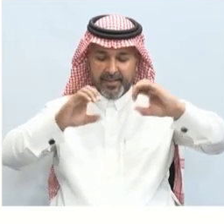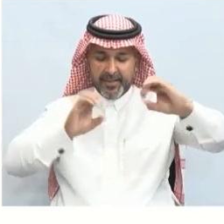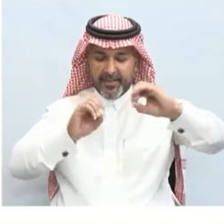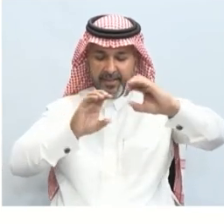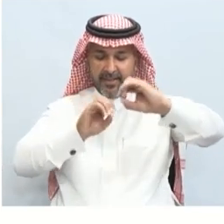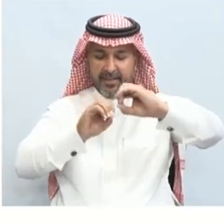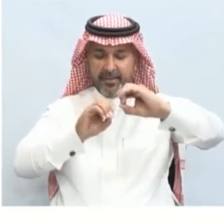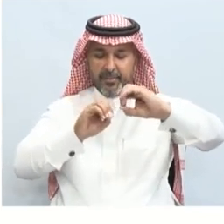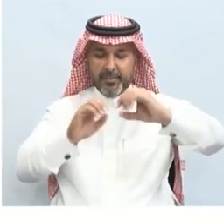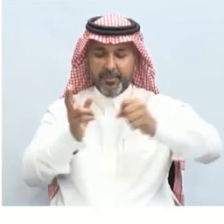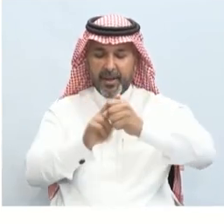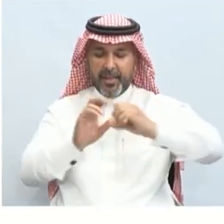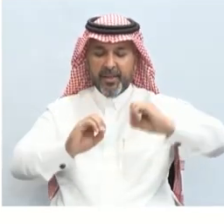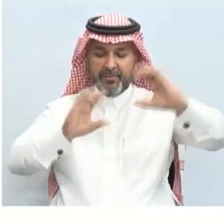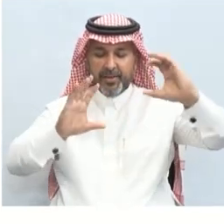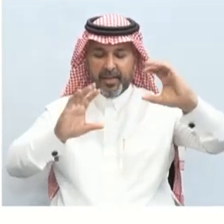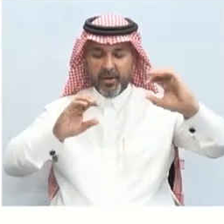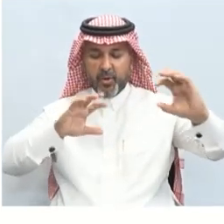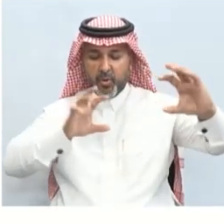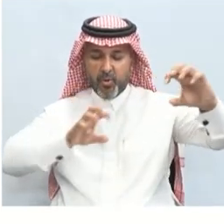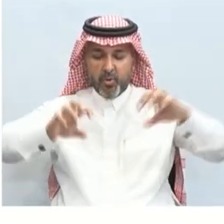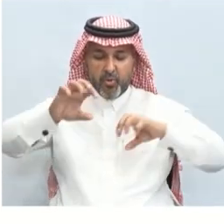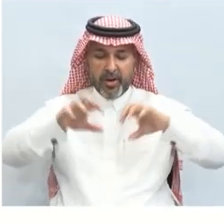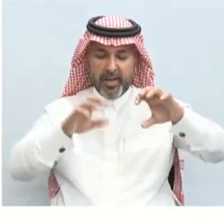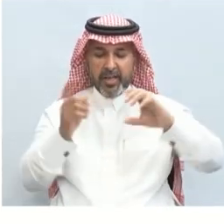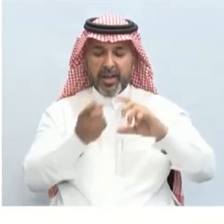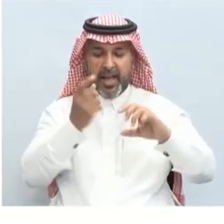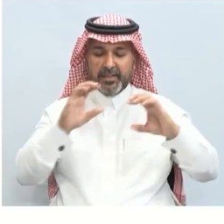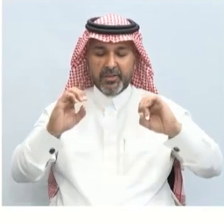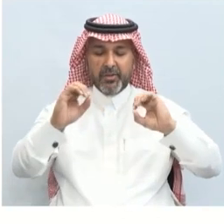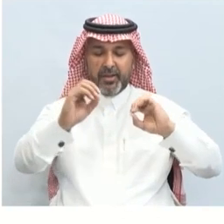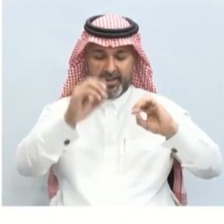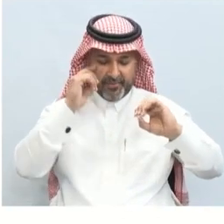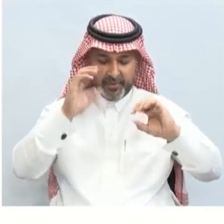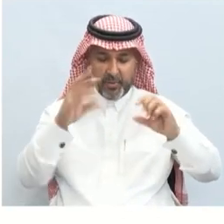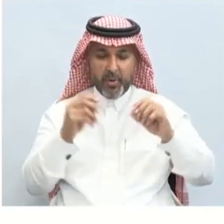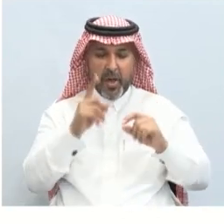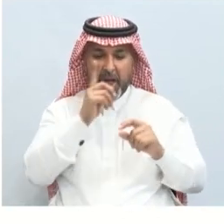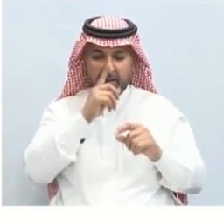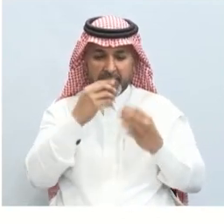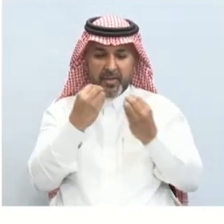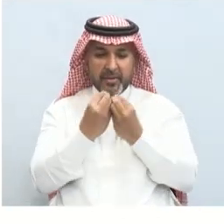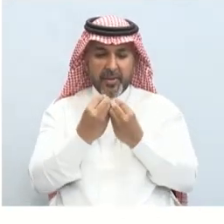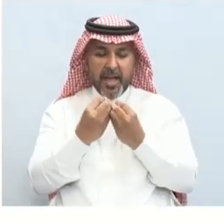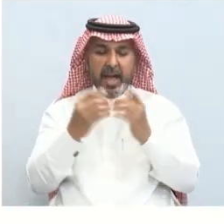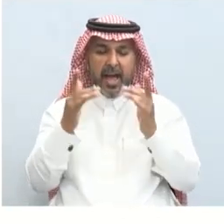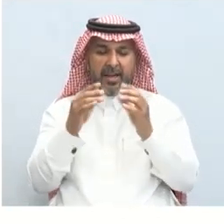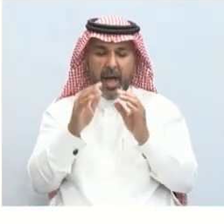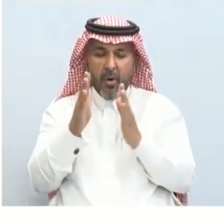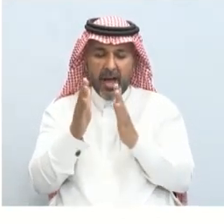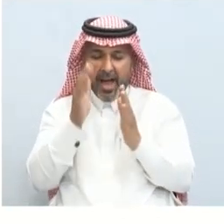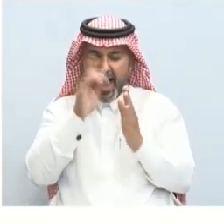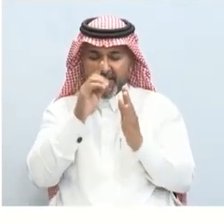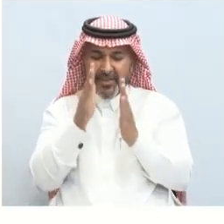بشكل دائري وين البدايه ووين النهايه هنا لا يوجد بدايه او لا يوجد ما يدل على البدايه ولا يوجد ما يدل